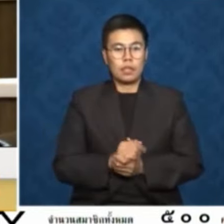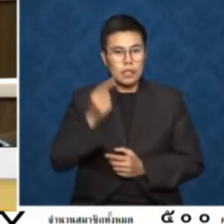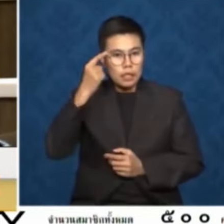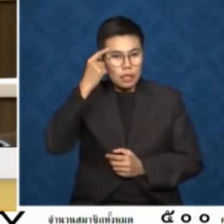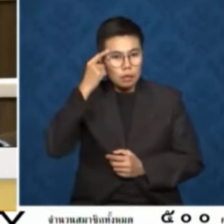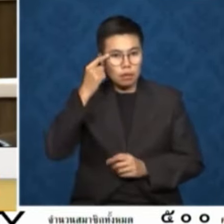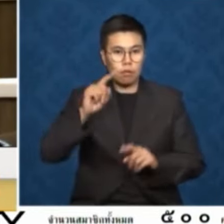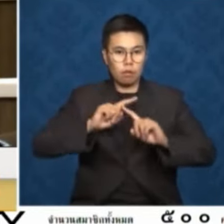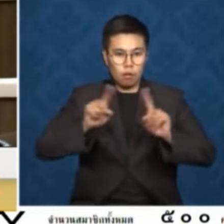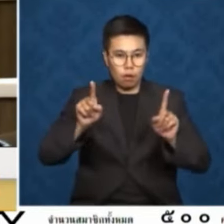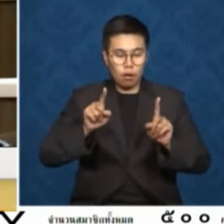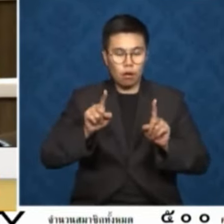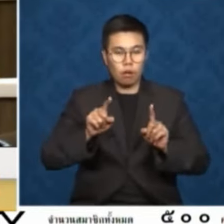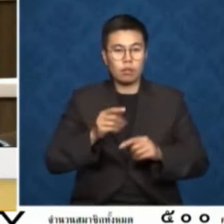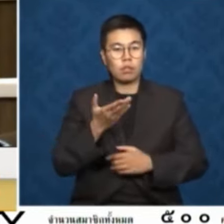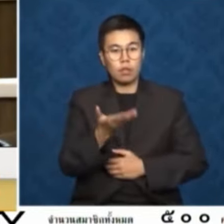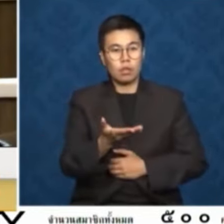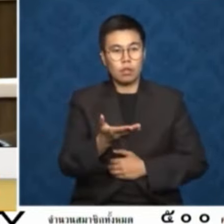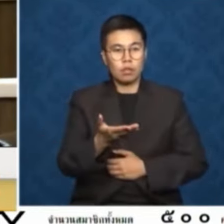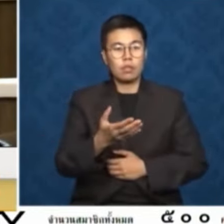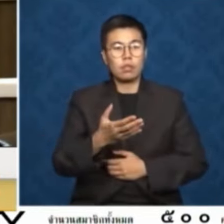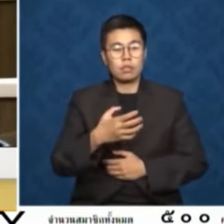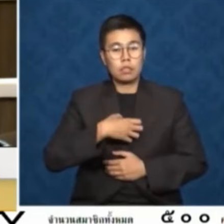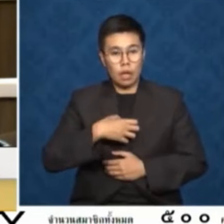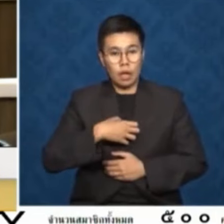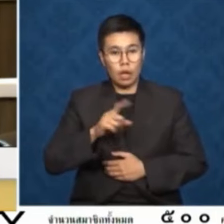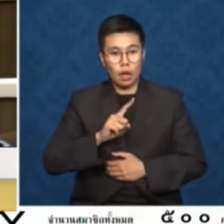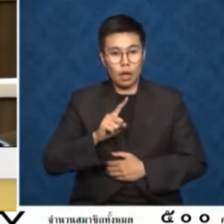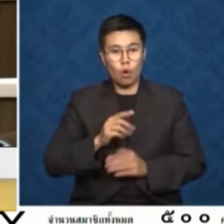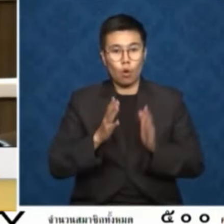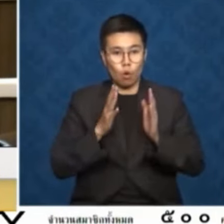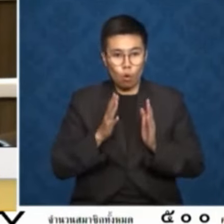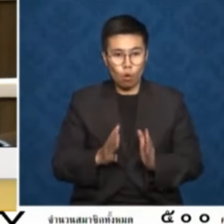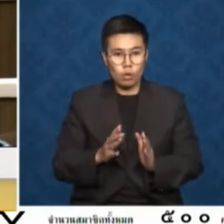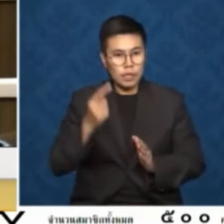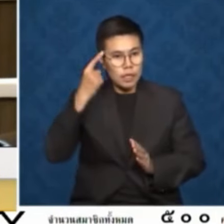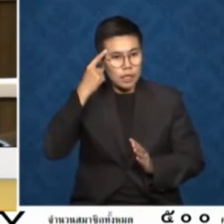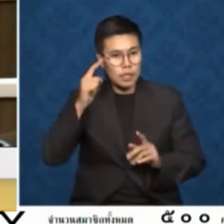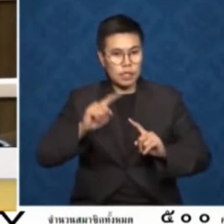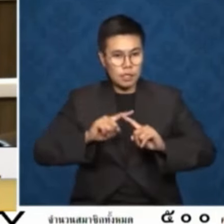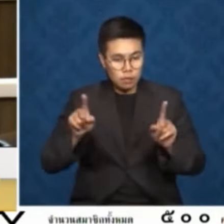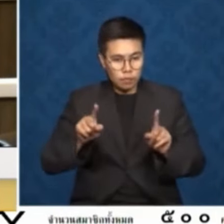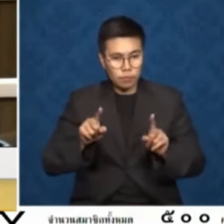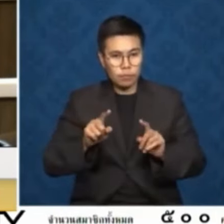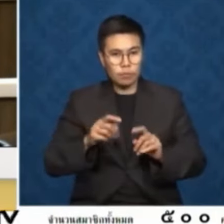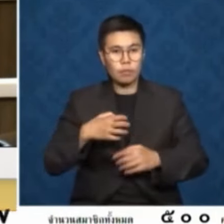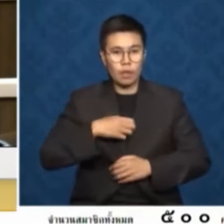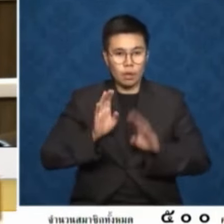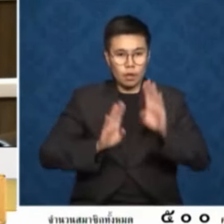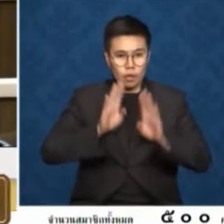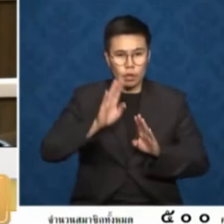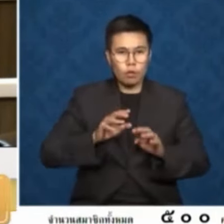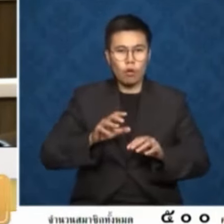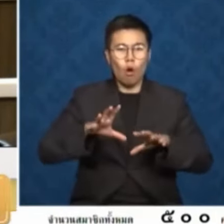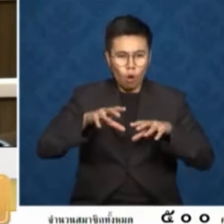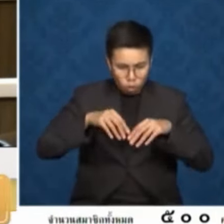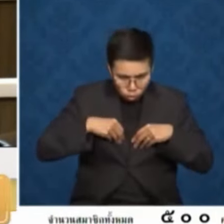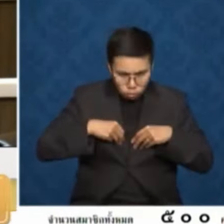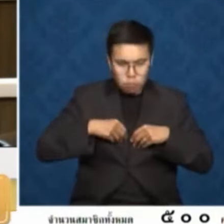างจากท่านหรือต้องการบีบให้คนที่เห็นต่างความต้องการประชาธิปไตยยอมสิโลลาบ